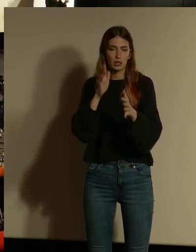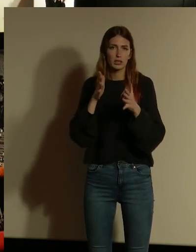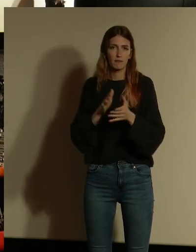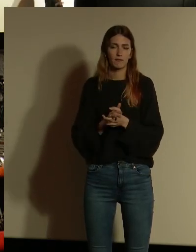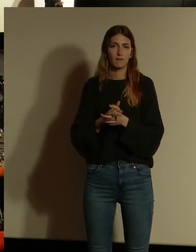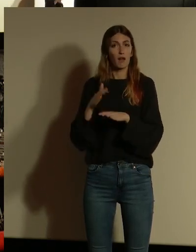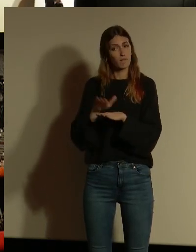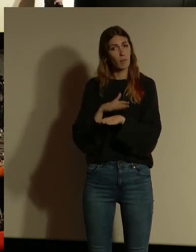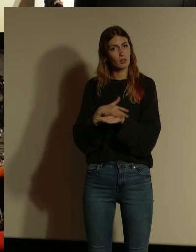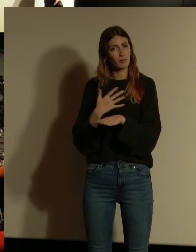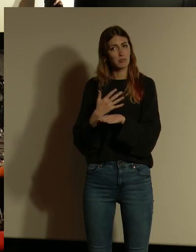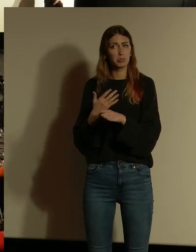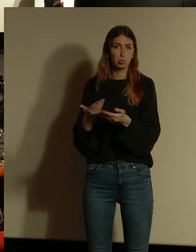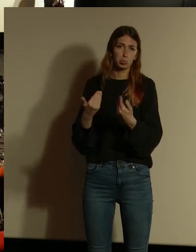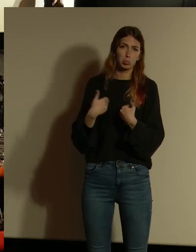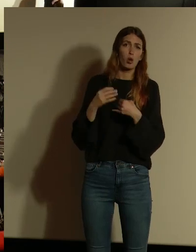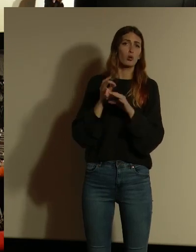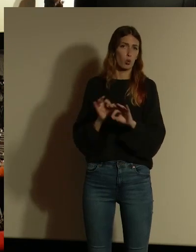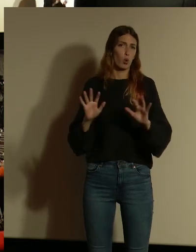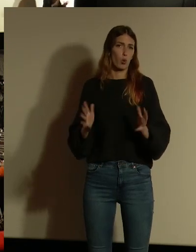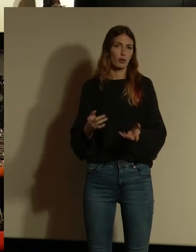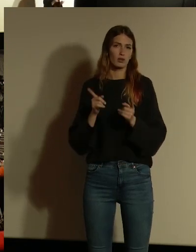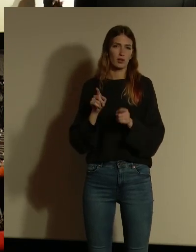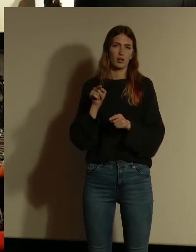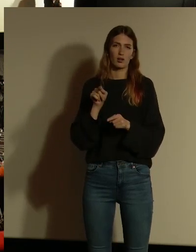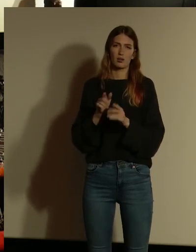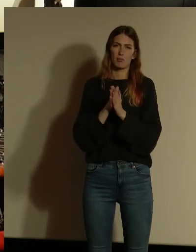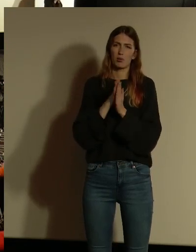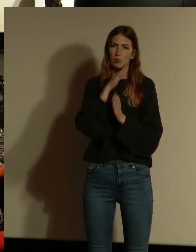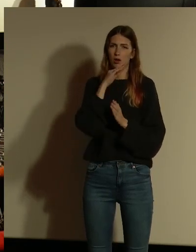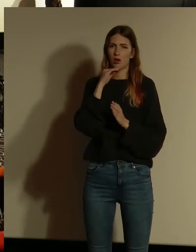Vabandamine oleks ka tore, aga seda on vast liiga palju palutud.